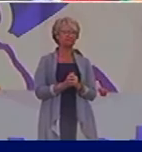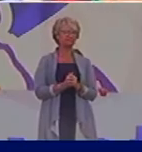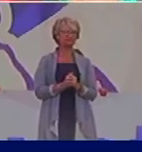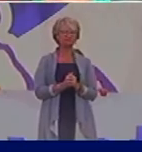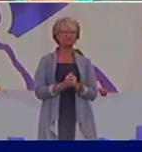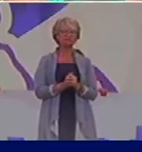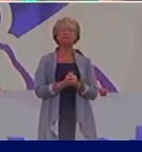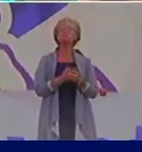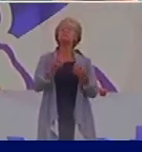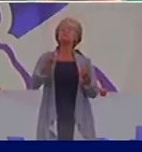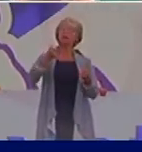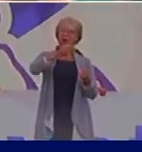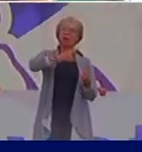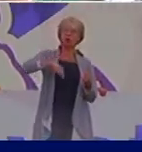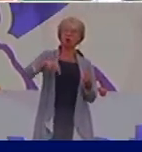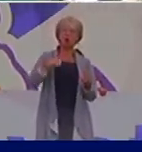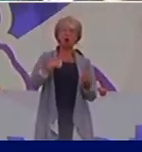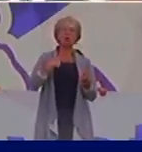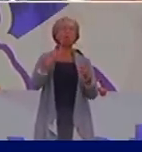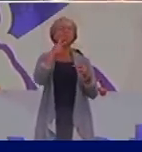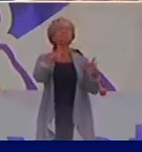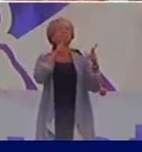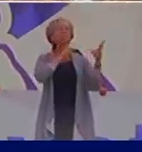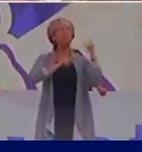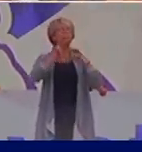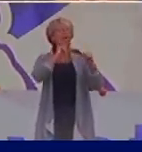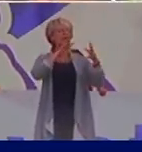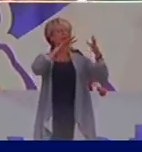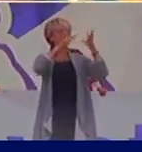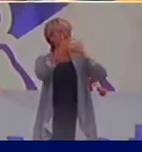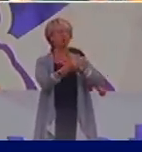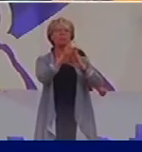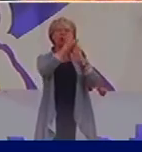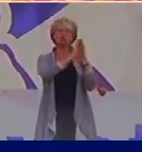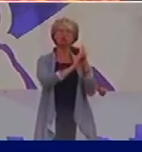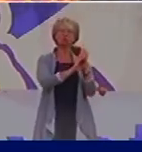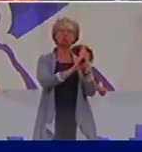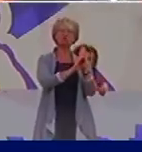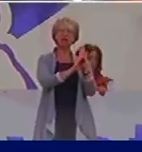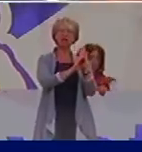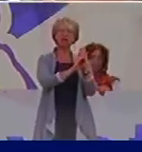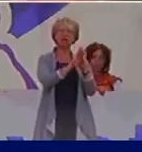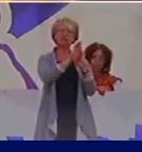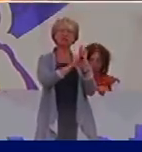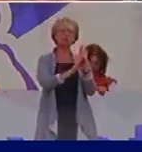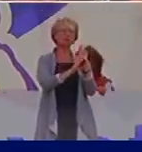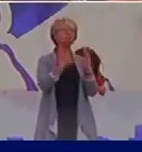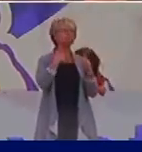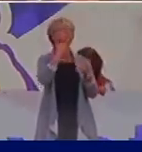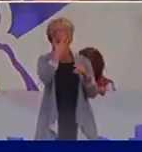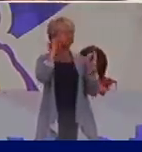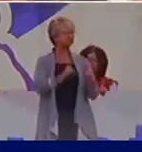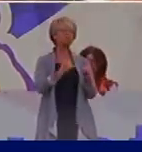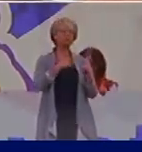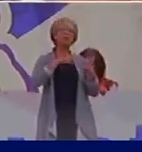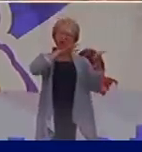E noi siamo quelli che quando si è parlato di riforme costituzionali siamo stati i primi a dire riformiamola